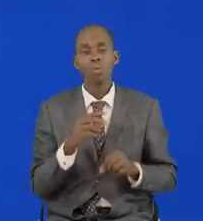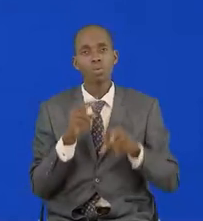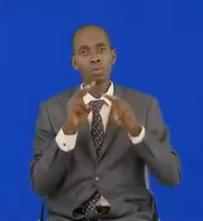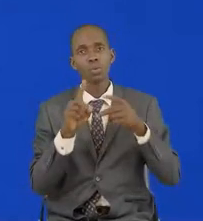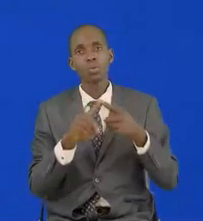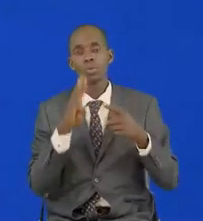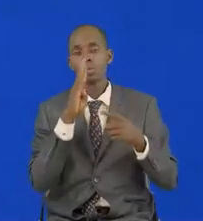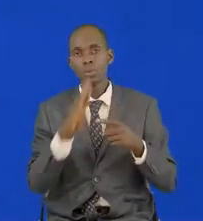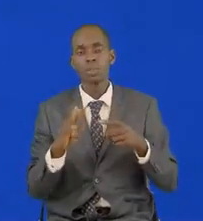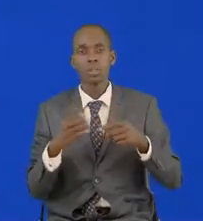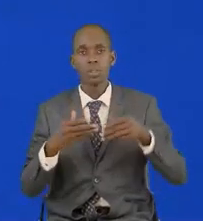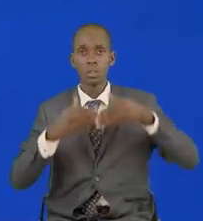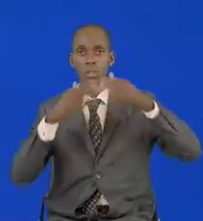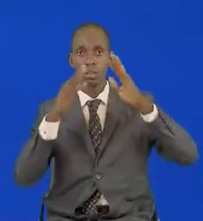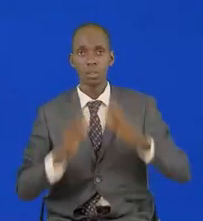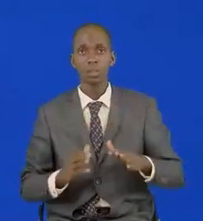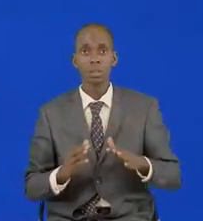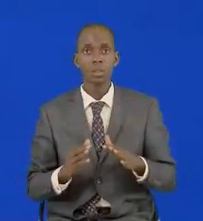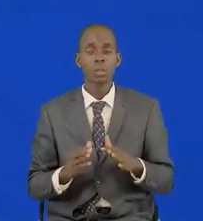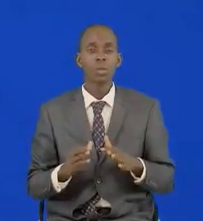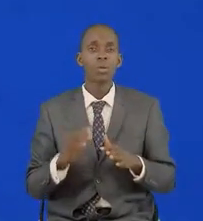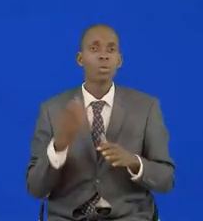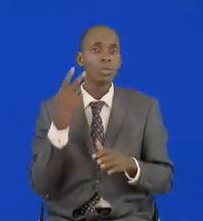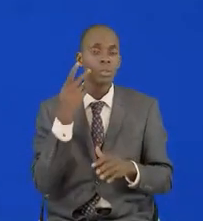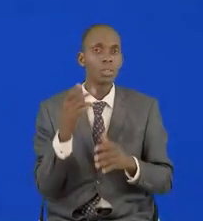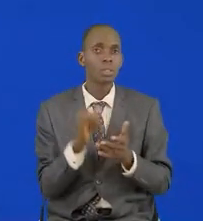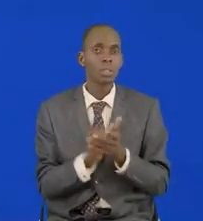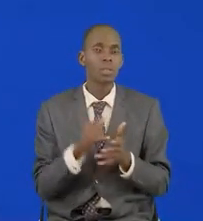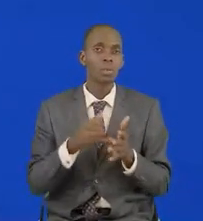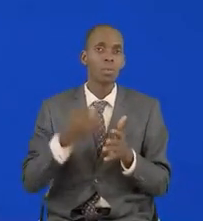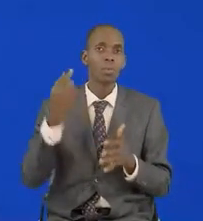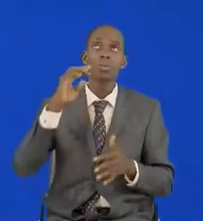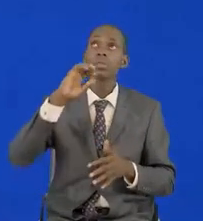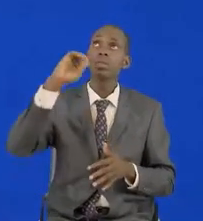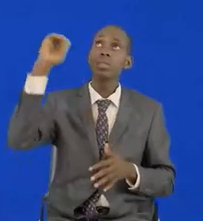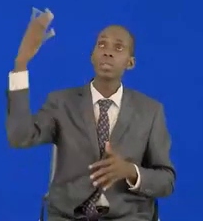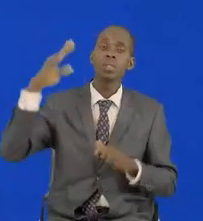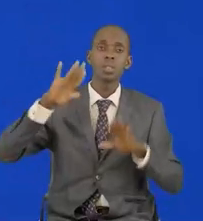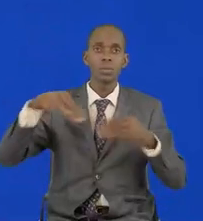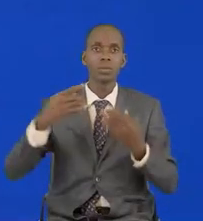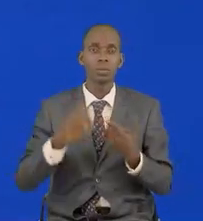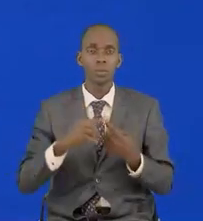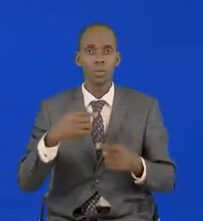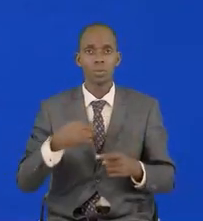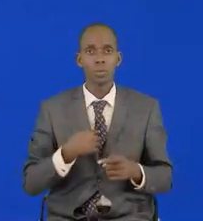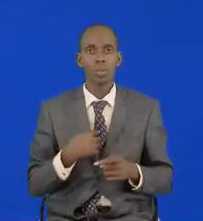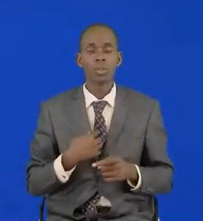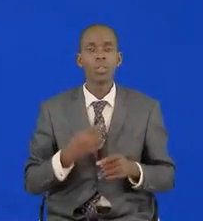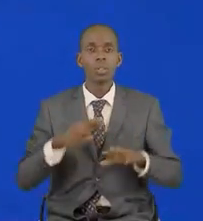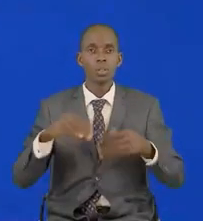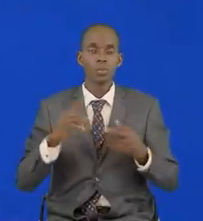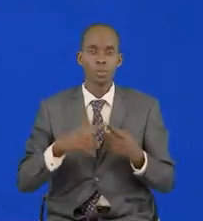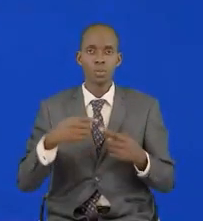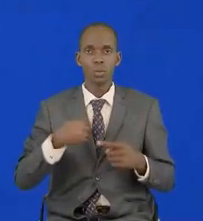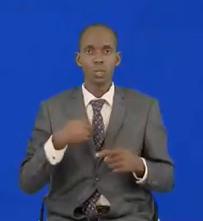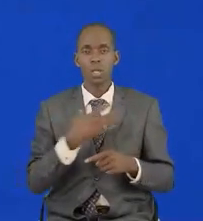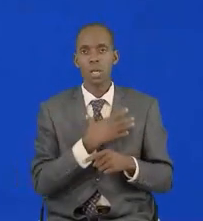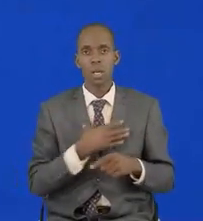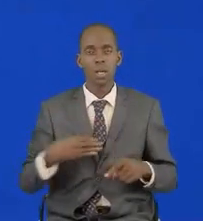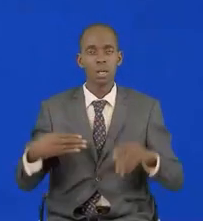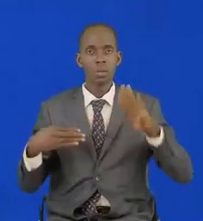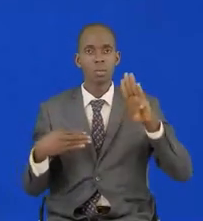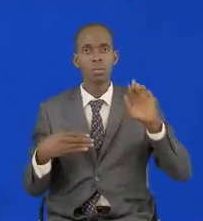Sifa ces gens qui sont regardés comme des colonnes me donnaient à moi et à